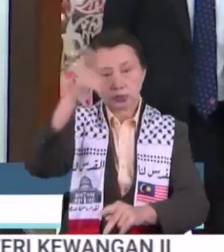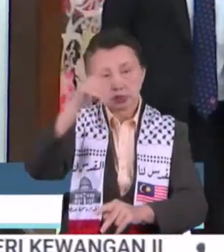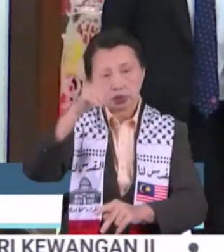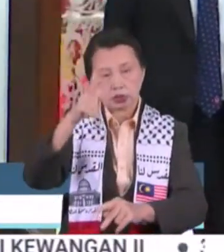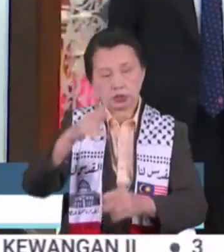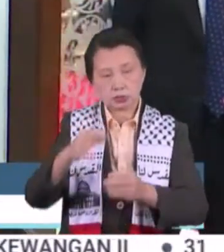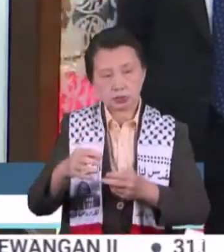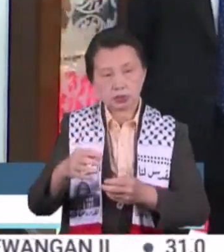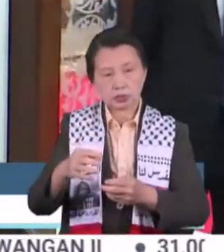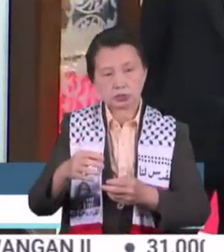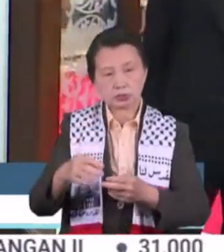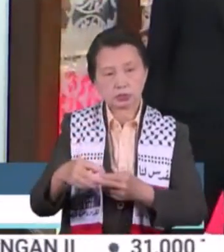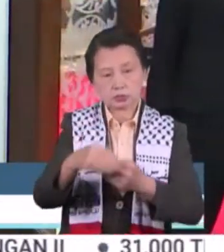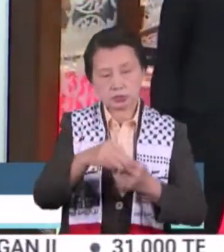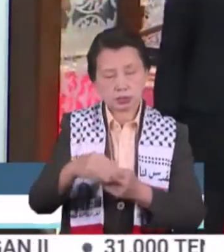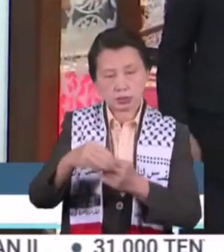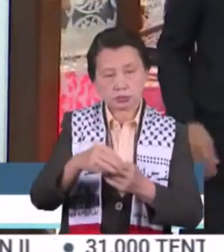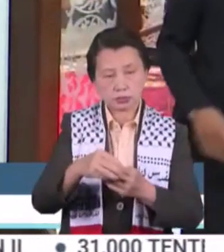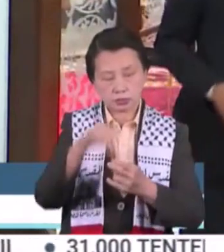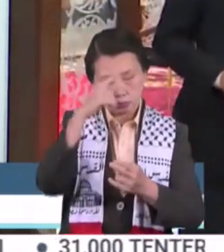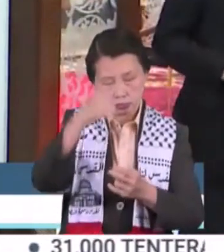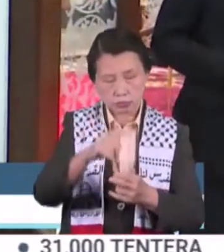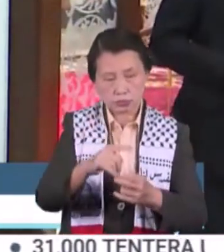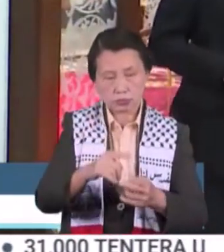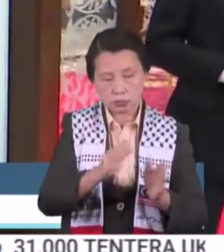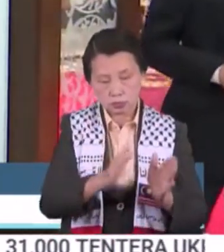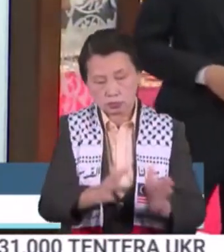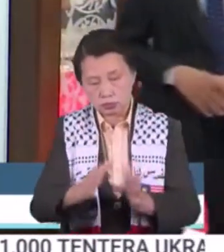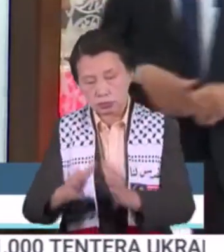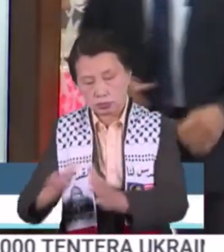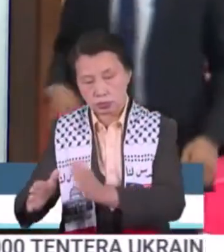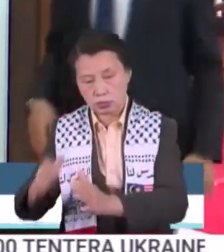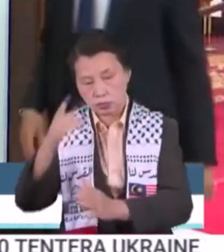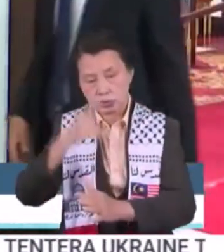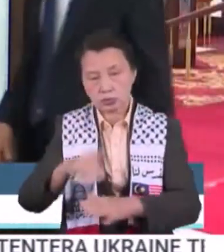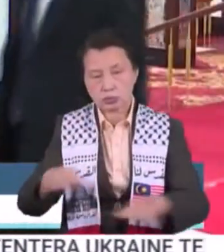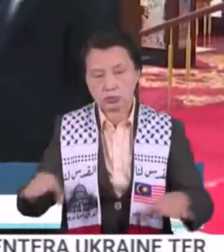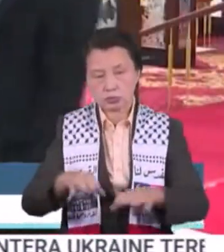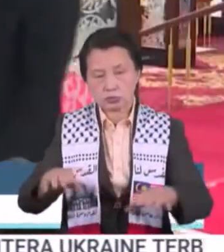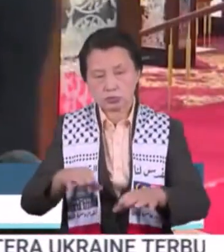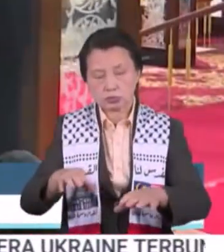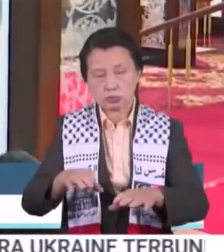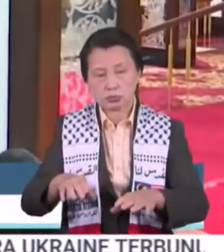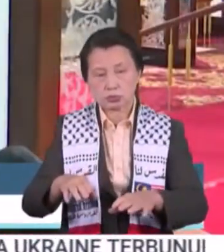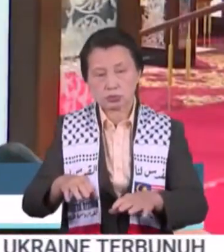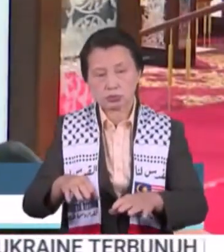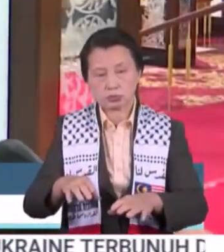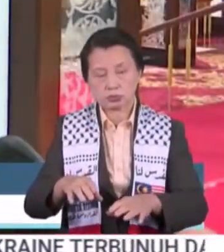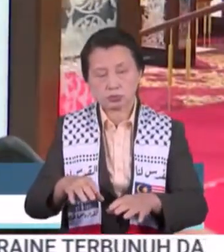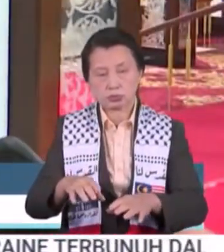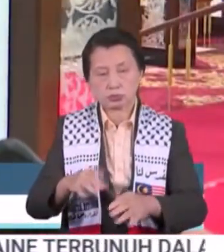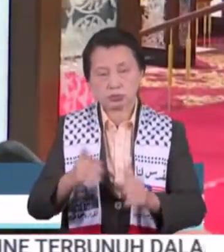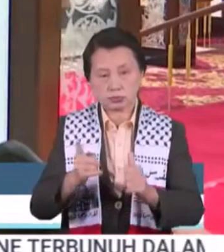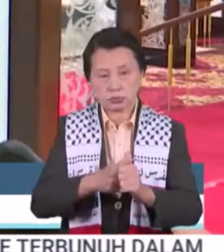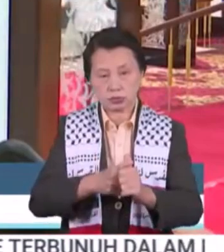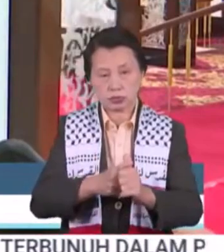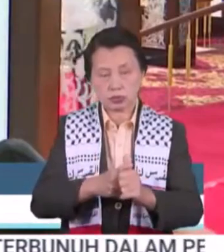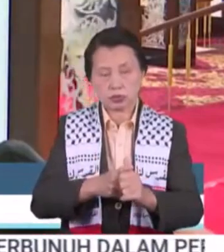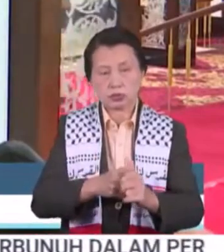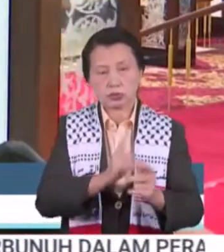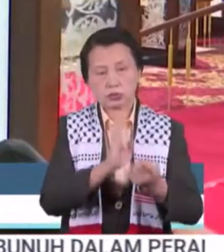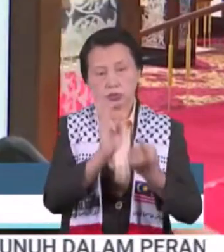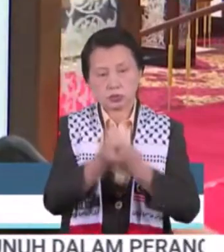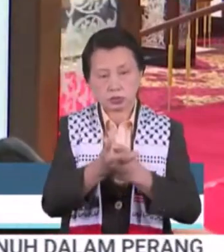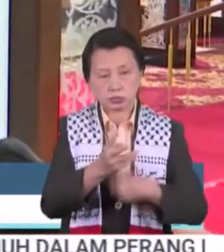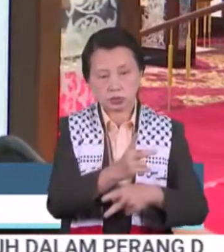merangka, menyusun dasar-dasar untuk menunaikan hasrat yang pertama, iaitu menjaga kebajikan rakyat.